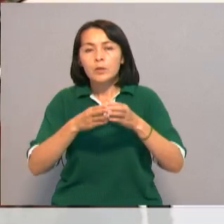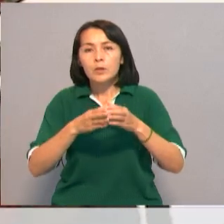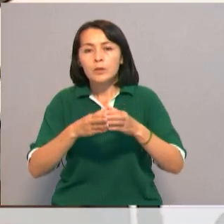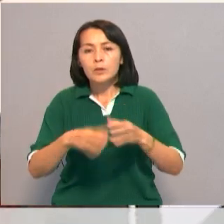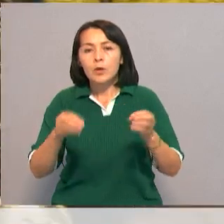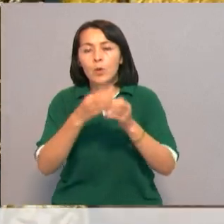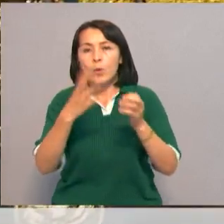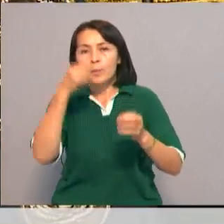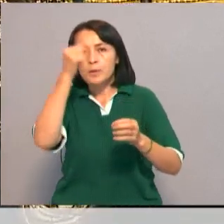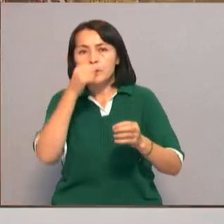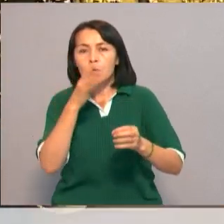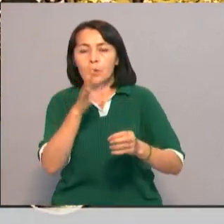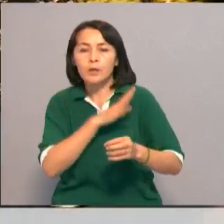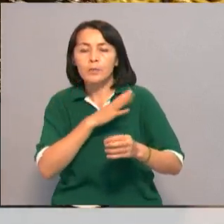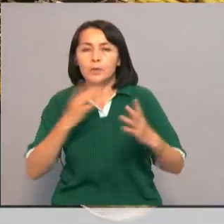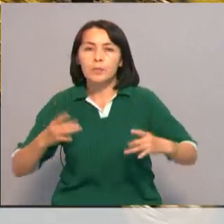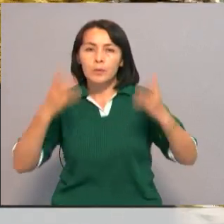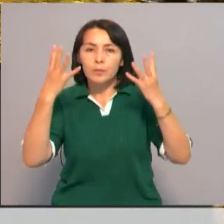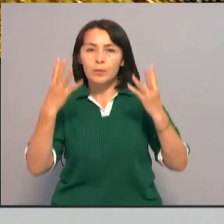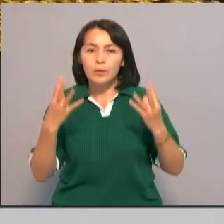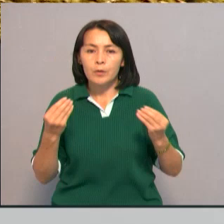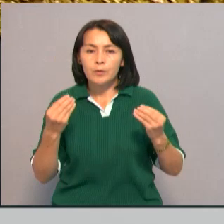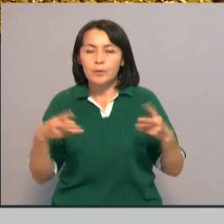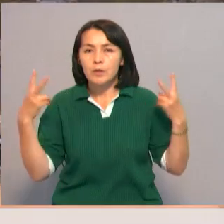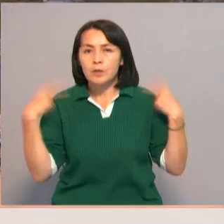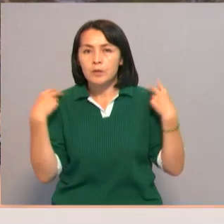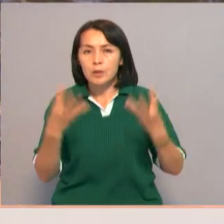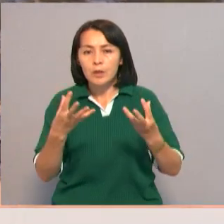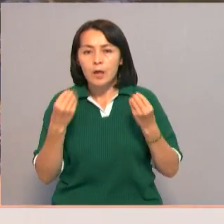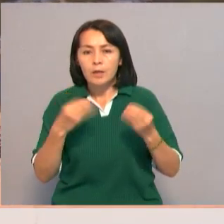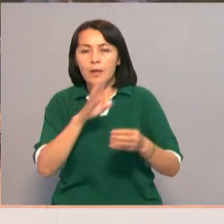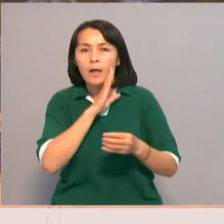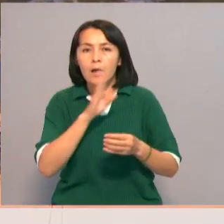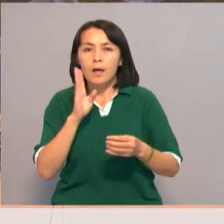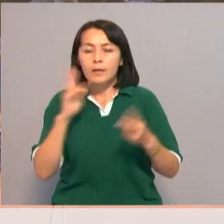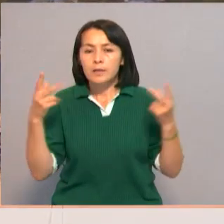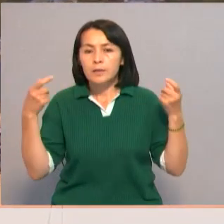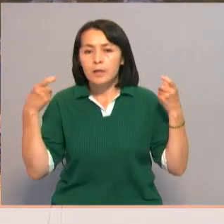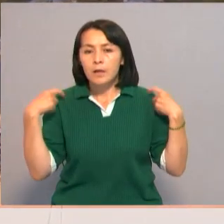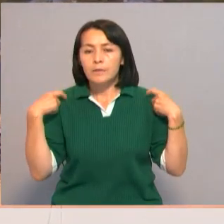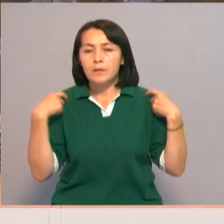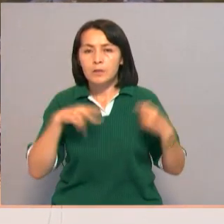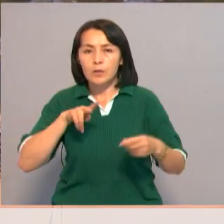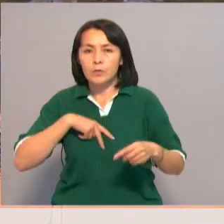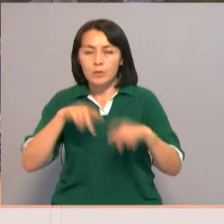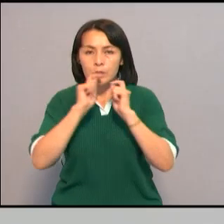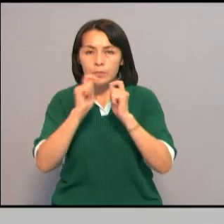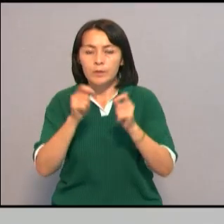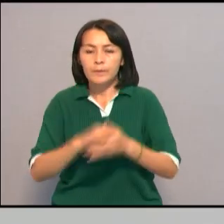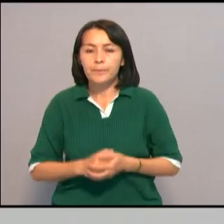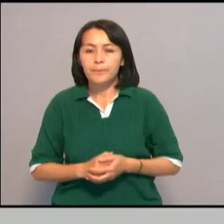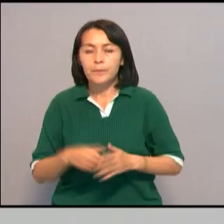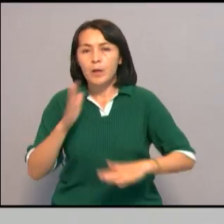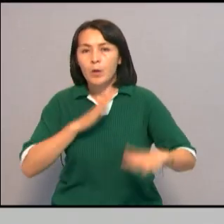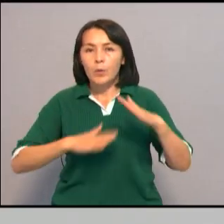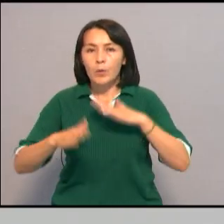жүргеніне 15 жыл толған офицер мереке қарсаңында шен алды. Ал анасы офицердің анасы төсбелгісін тағынды.